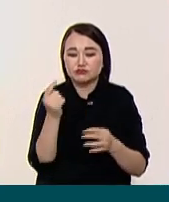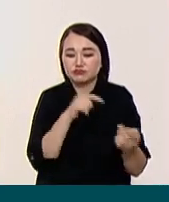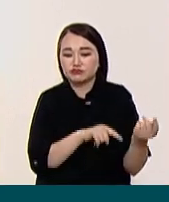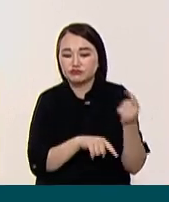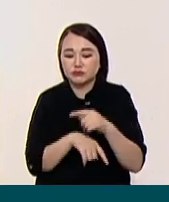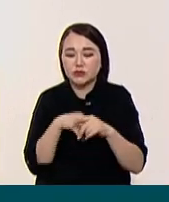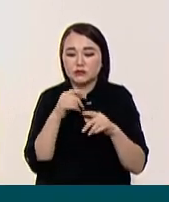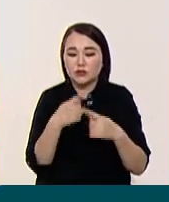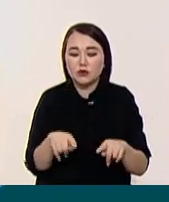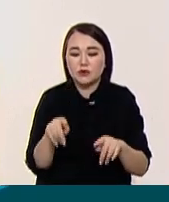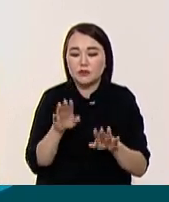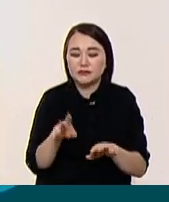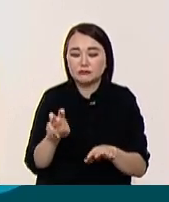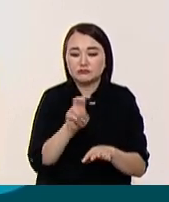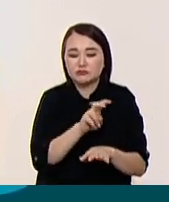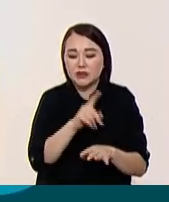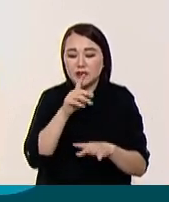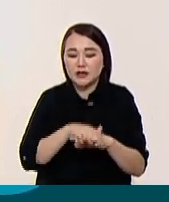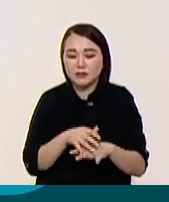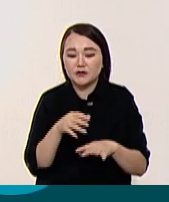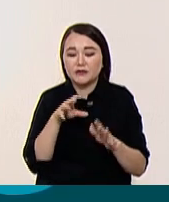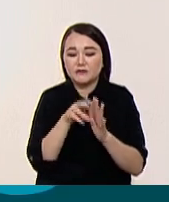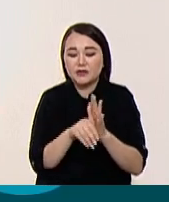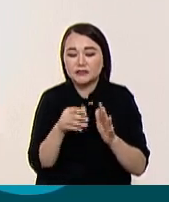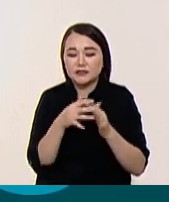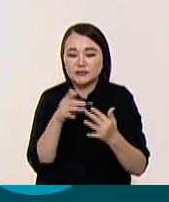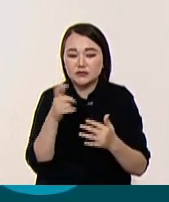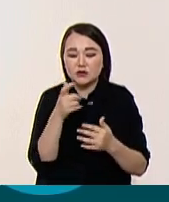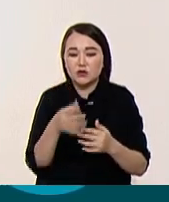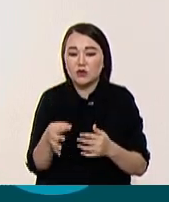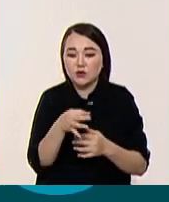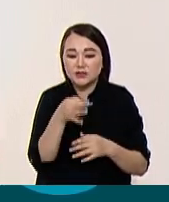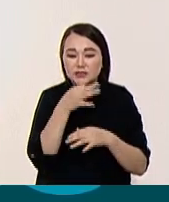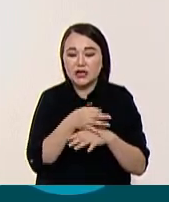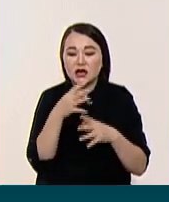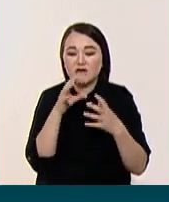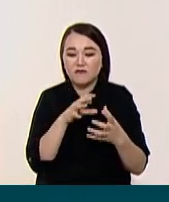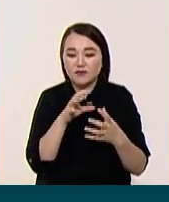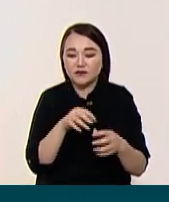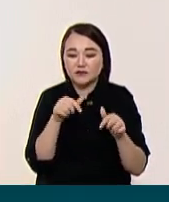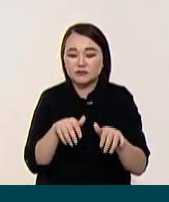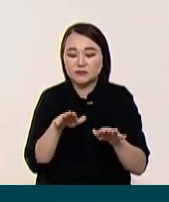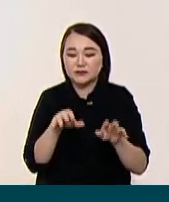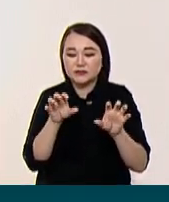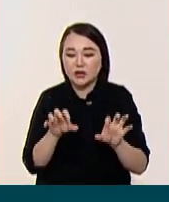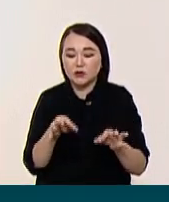из ведомства в ведомство. В акимате Ергелийского сельского округа нас заверили, что автовокзал располагается здесь законно. В администрации